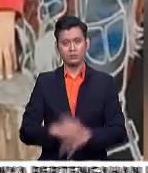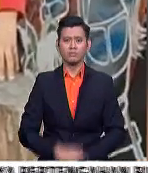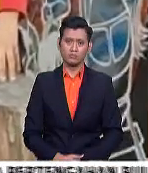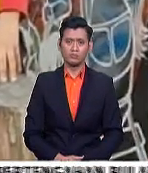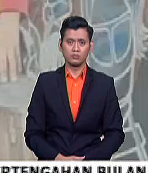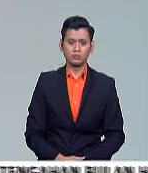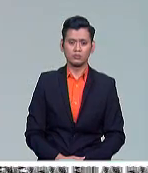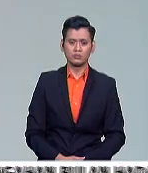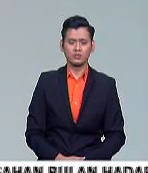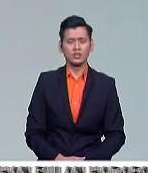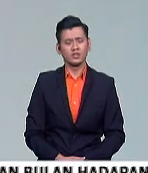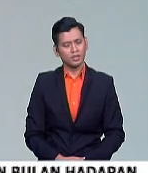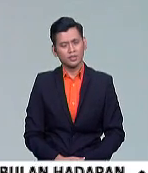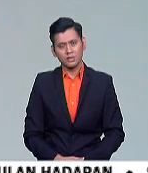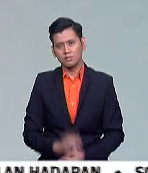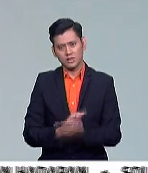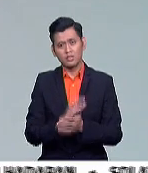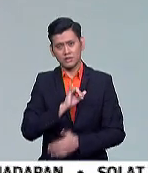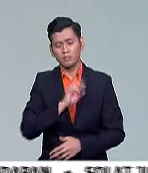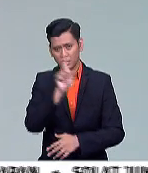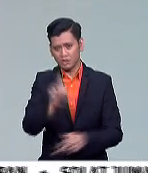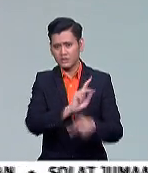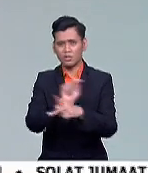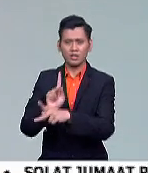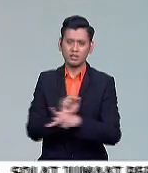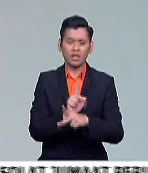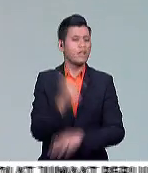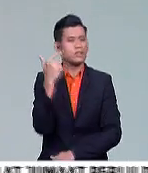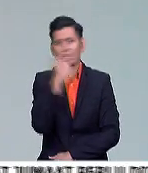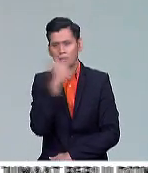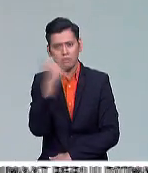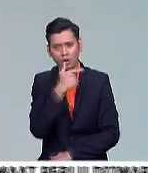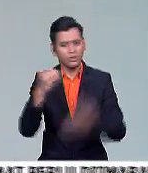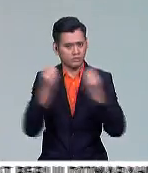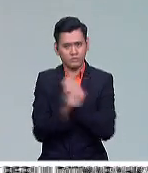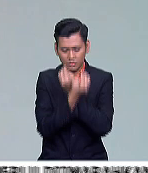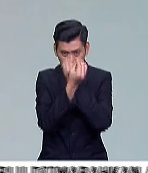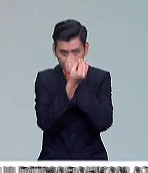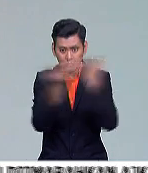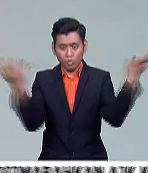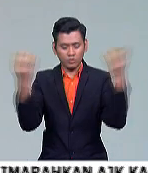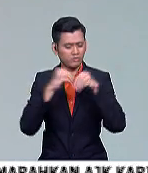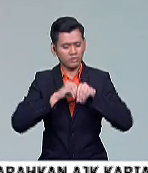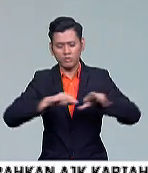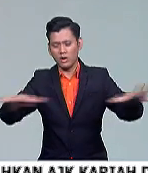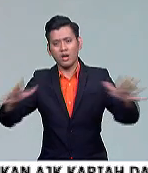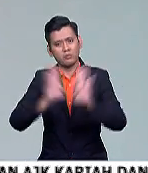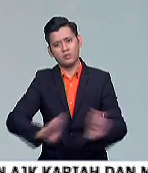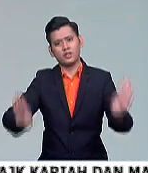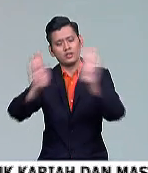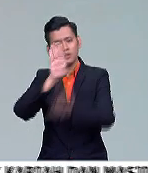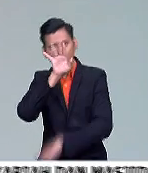Jangan cakap propaganda lah sebab kamu tak pernah rasa. Kalau kamu dah rasa, kamu tahulah. Bila depan mata anak-anak